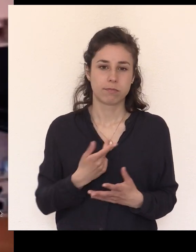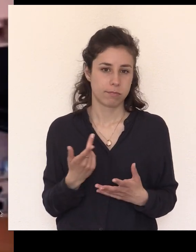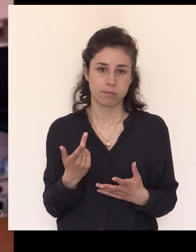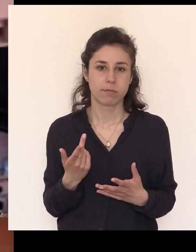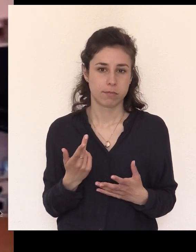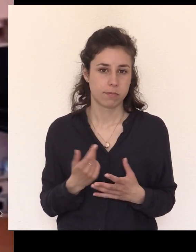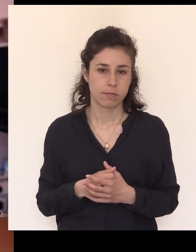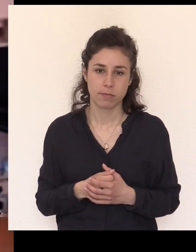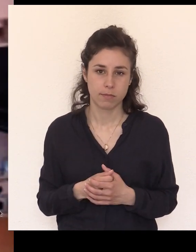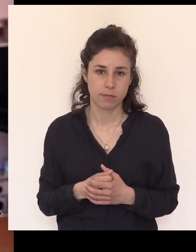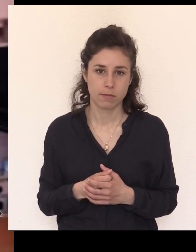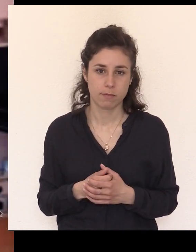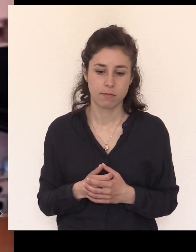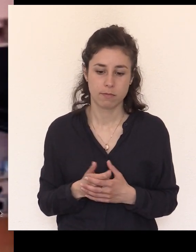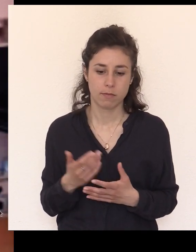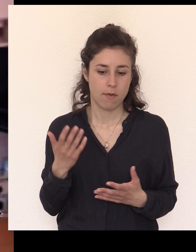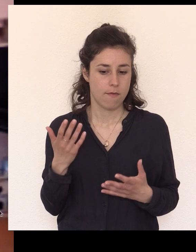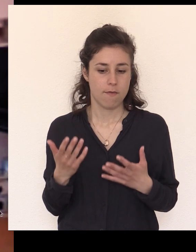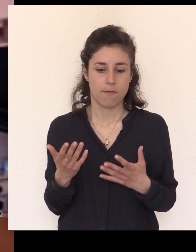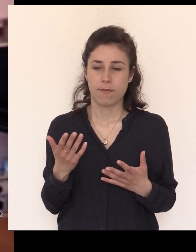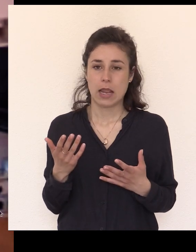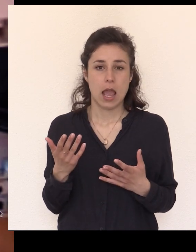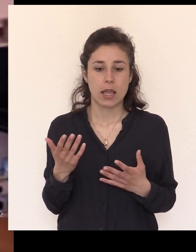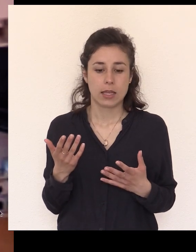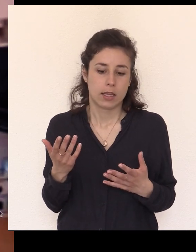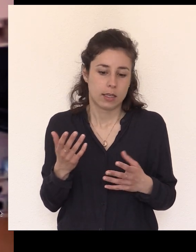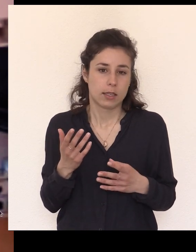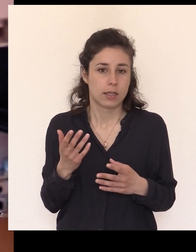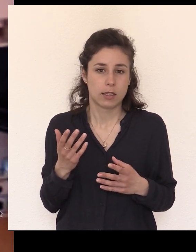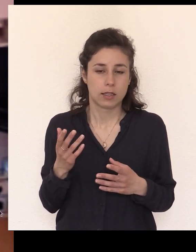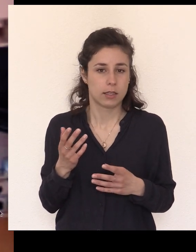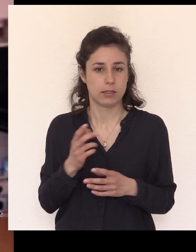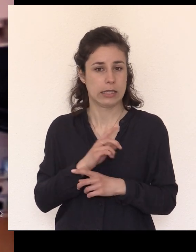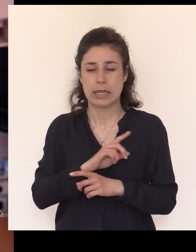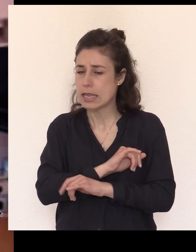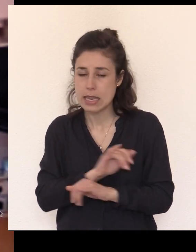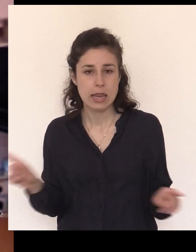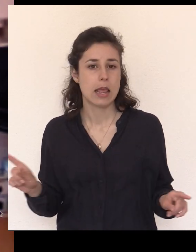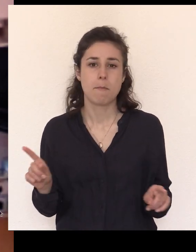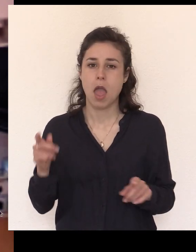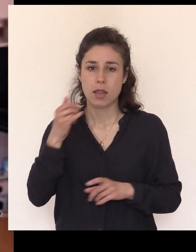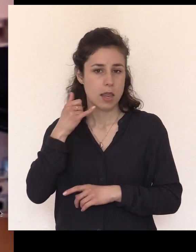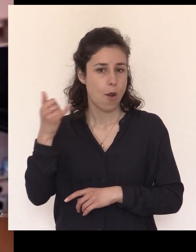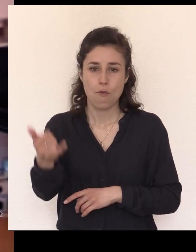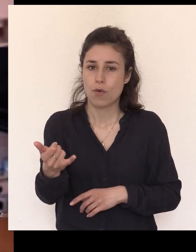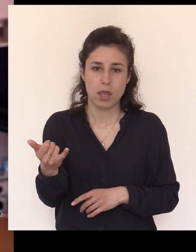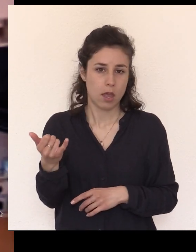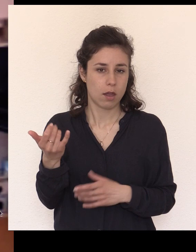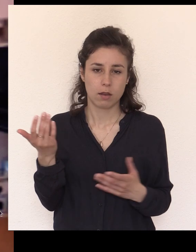mitgenommen. Und wer weiß, wenn ich das nächste Mal telefoniert